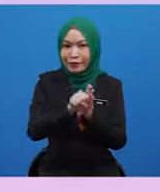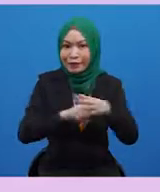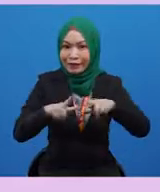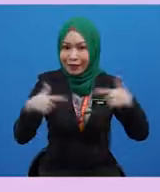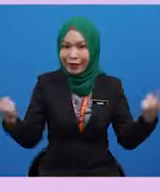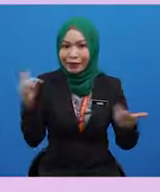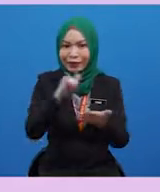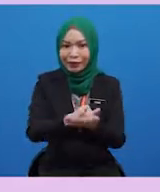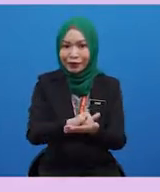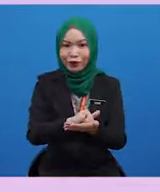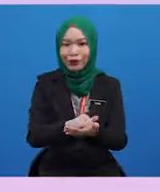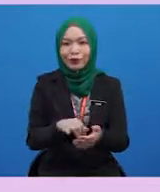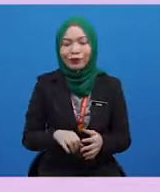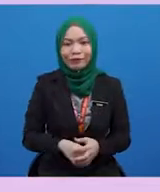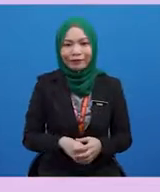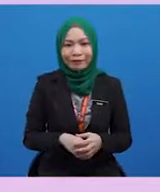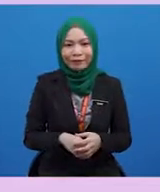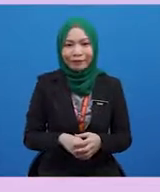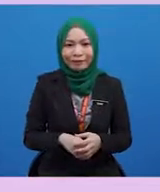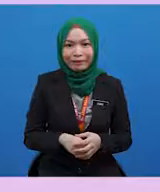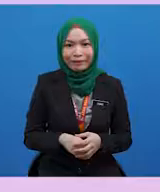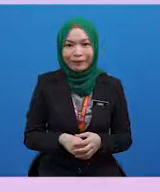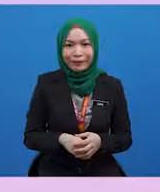yang dinyatakan sebelumnya.